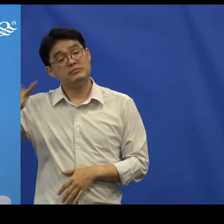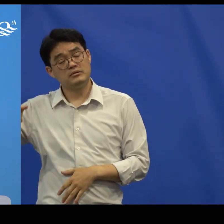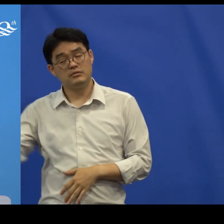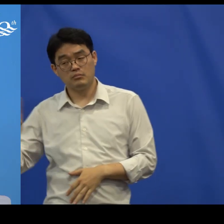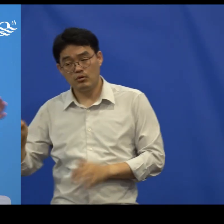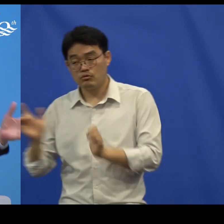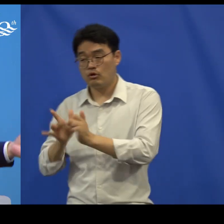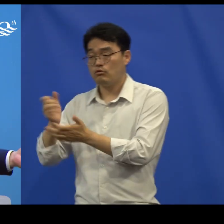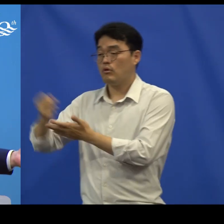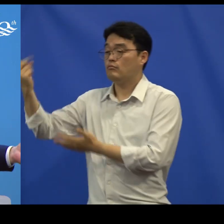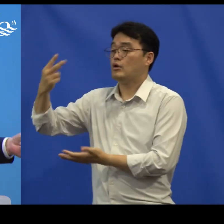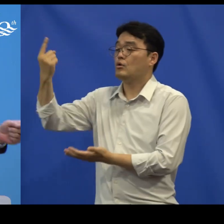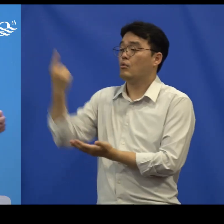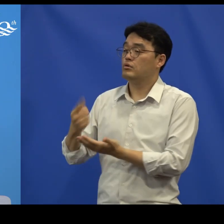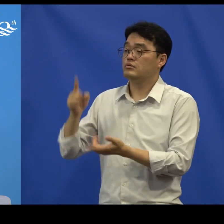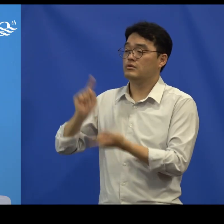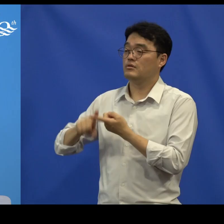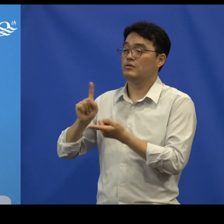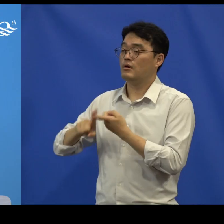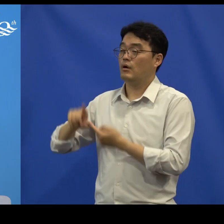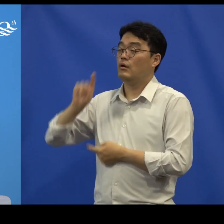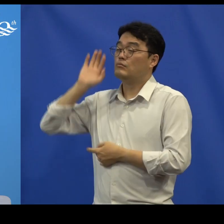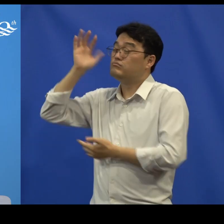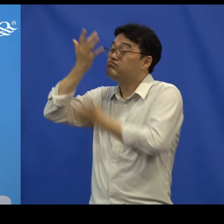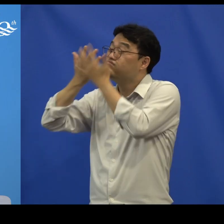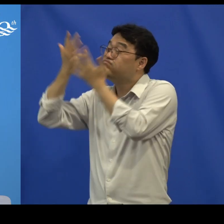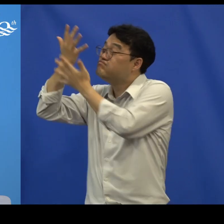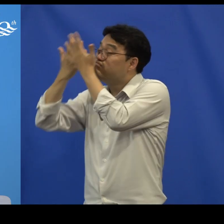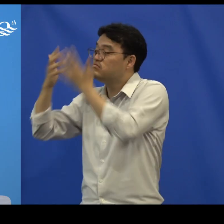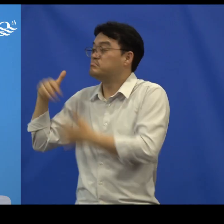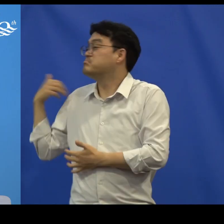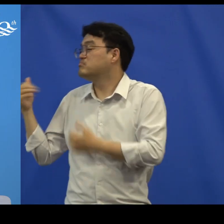막 어마어마한 걸 투자하는 것은